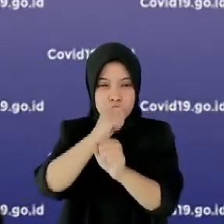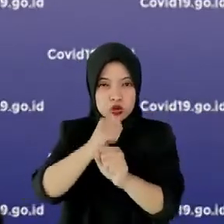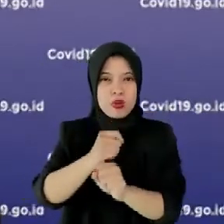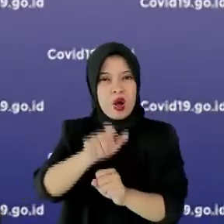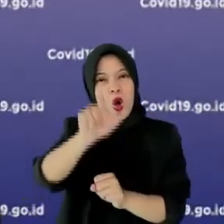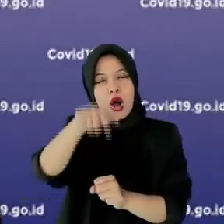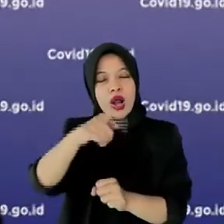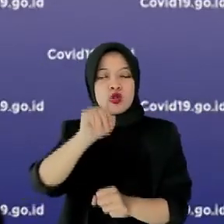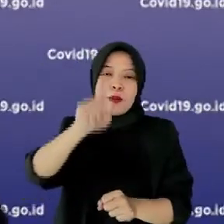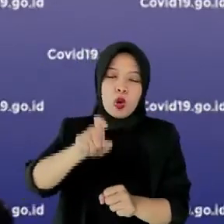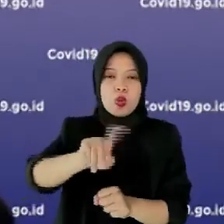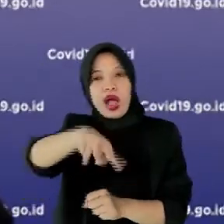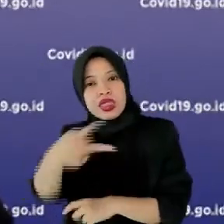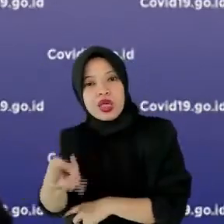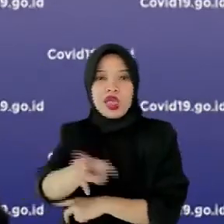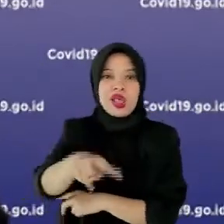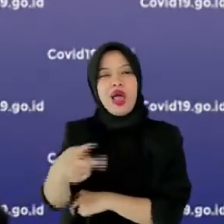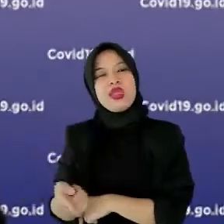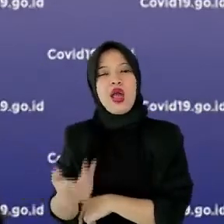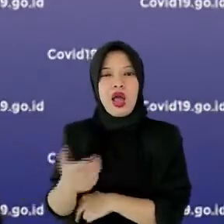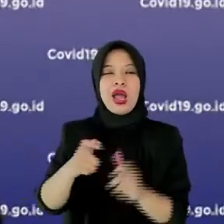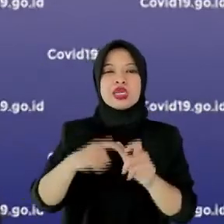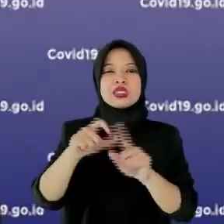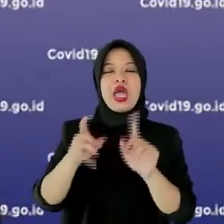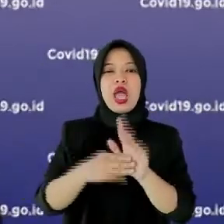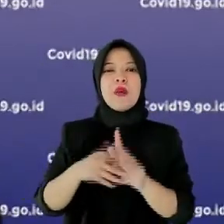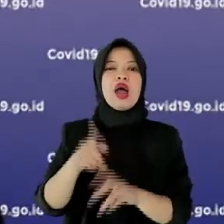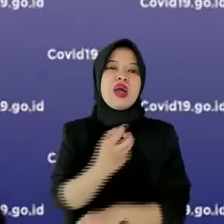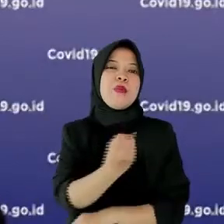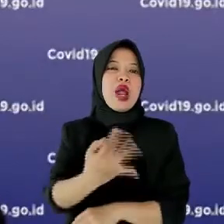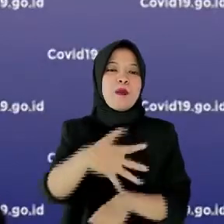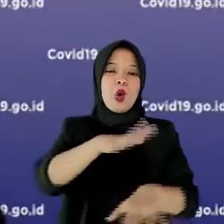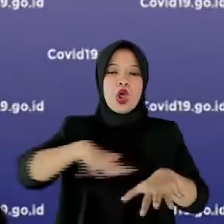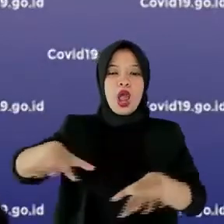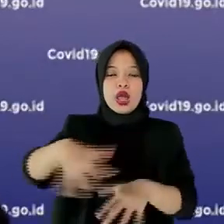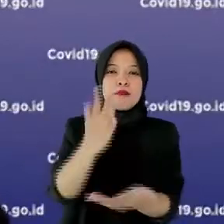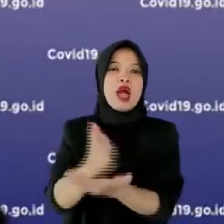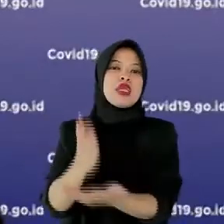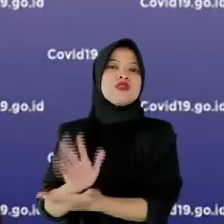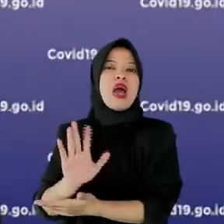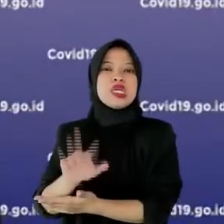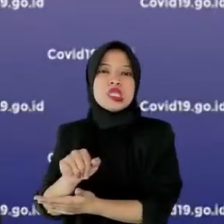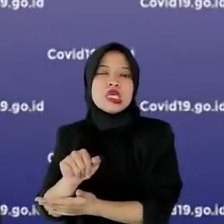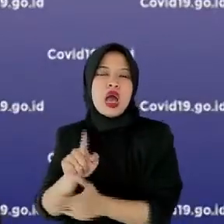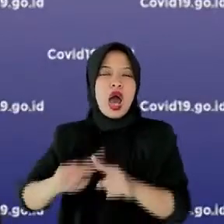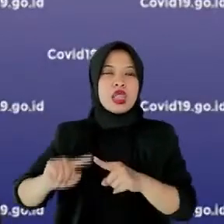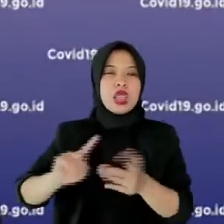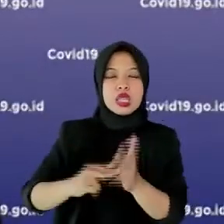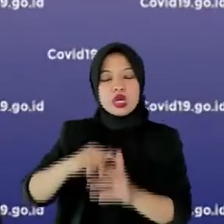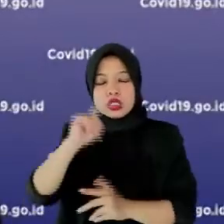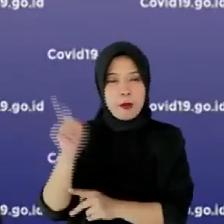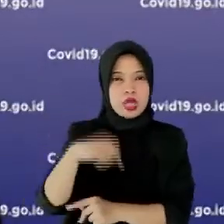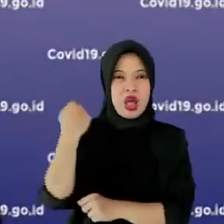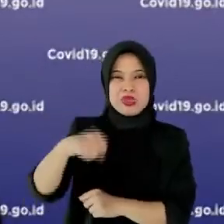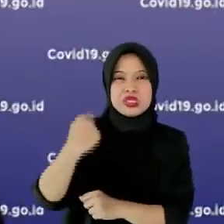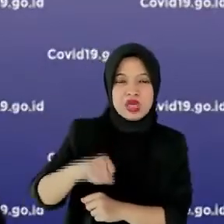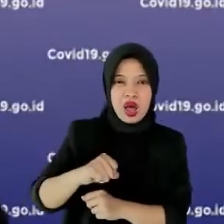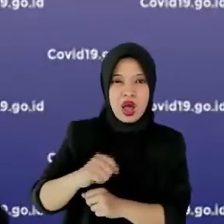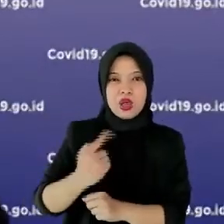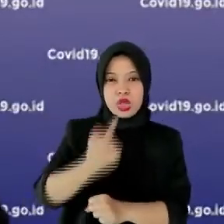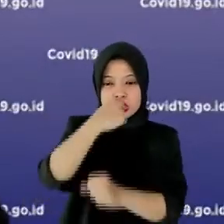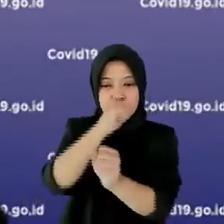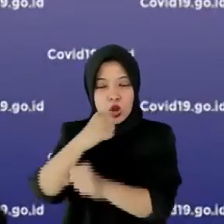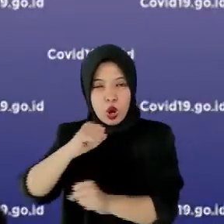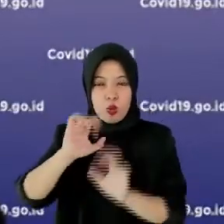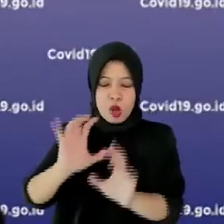secara bergantian. Nah, terkadang memang jumlah SDM-nya juga masih terbatas di beberapa wilayah, sehingga belum bisa dengan cepat memenuhi kebutuhan